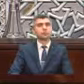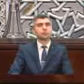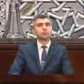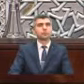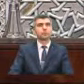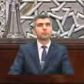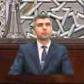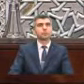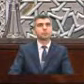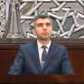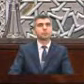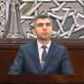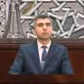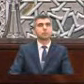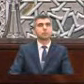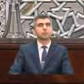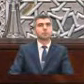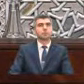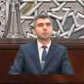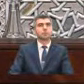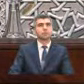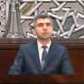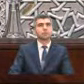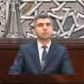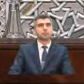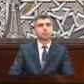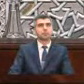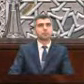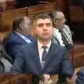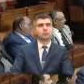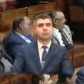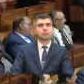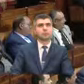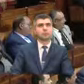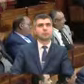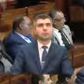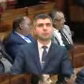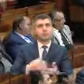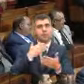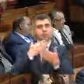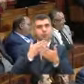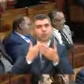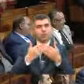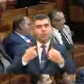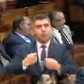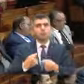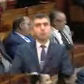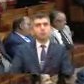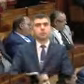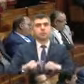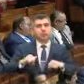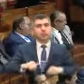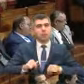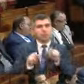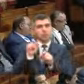نقطة نظام فريق الأصالة والمعاصرة. نقطة نظام تفضل. شكرا السيد الرئيس، السيد السادة